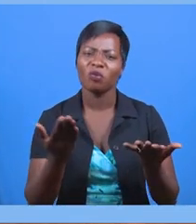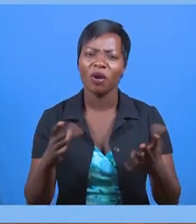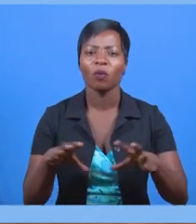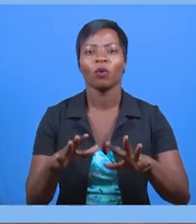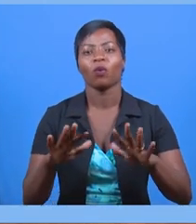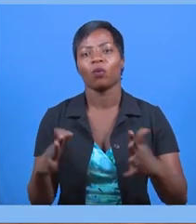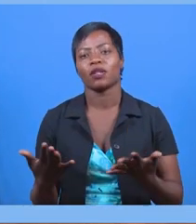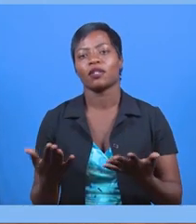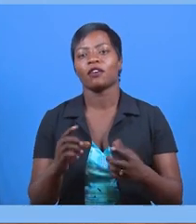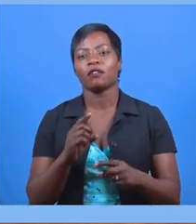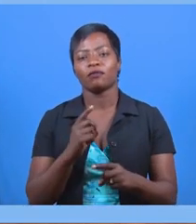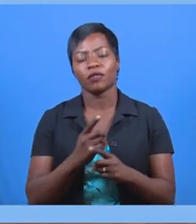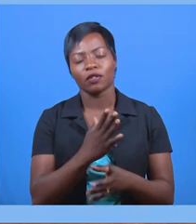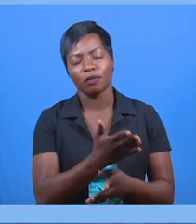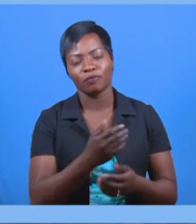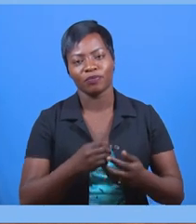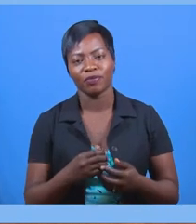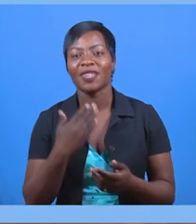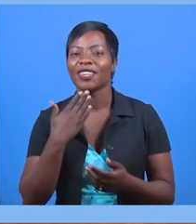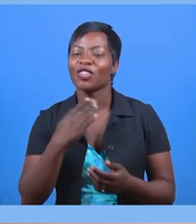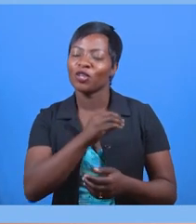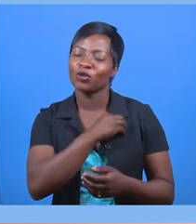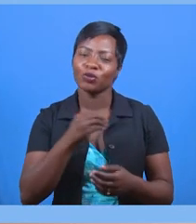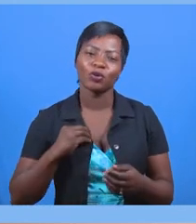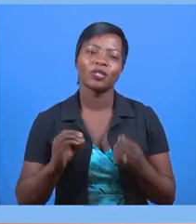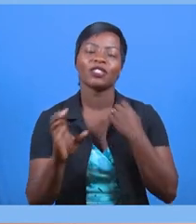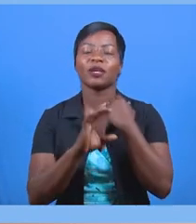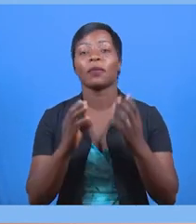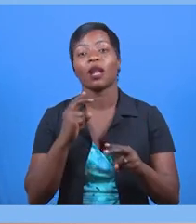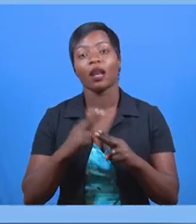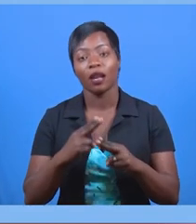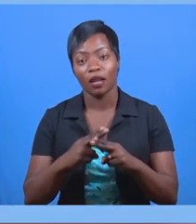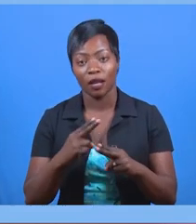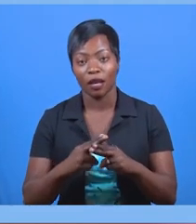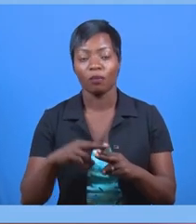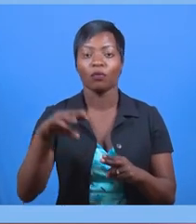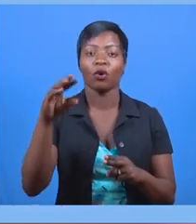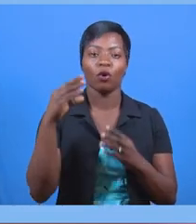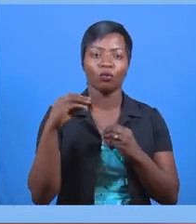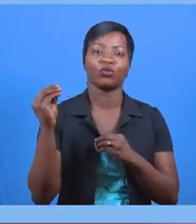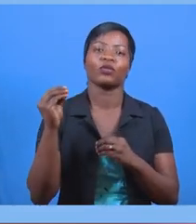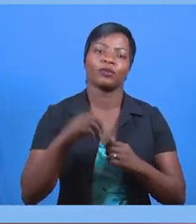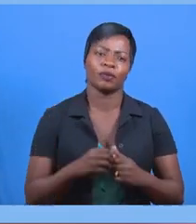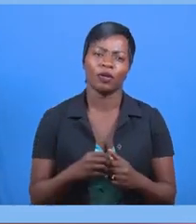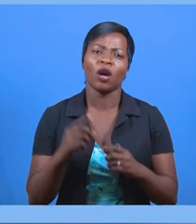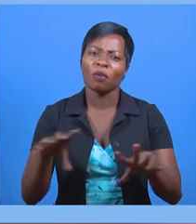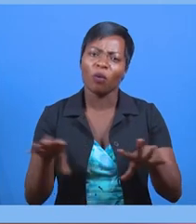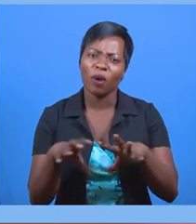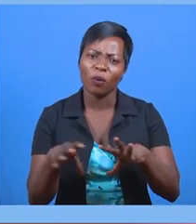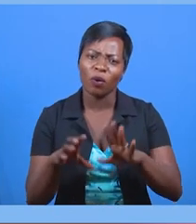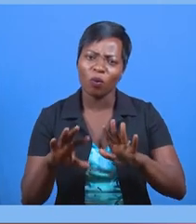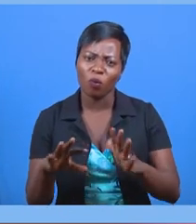Ndotanga nemurora wechidiki. Mazvita zvenyu Dr. Chisamba, ini zita rangu ndinoitwa Opportunity Makanga,